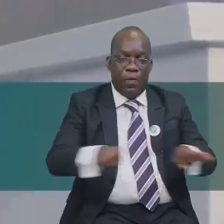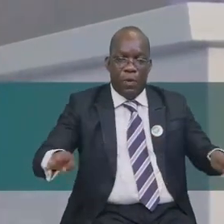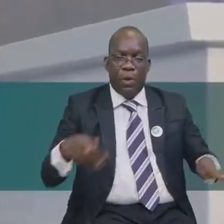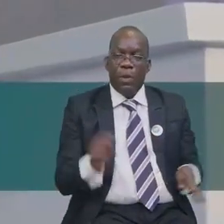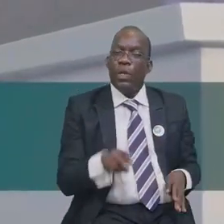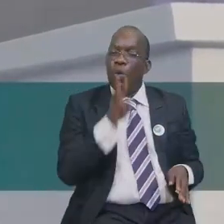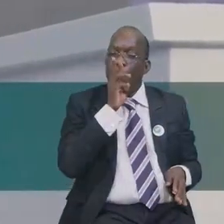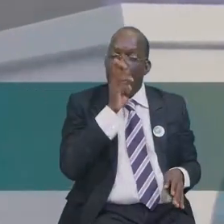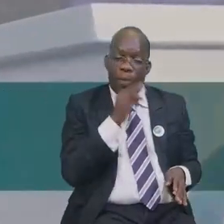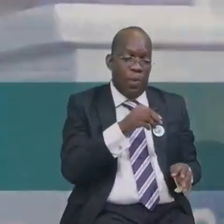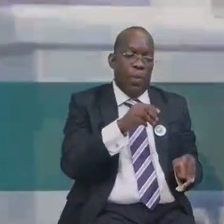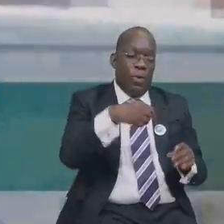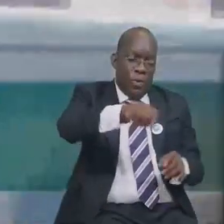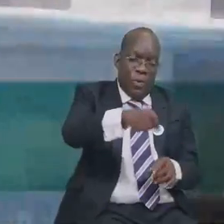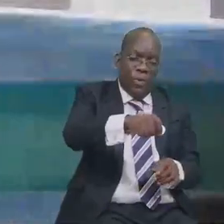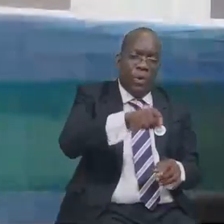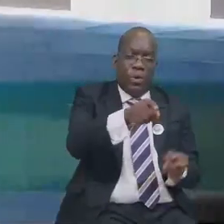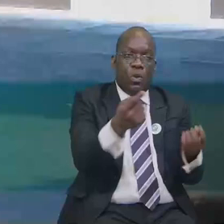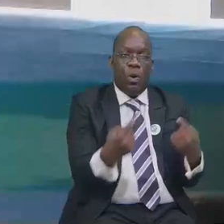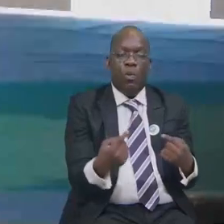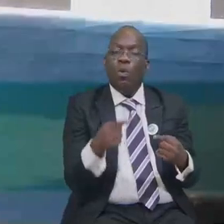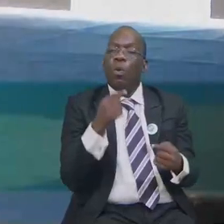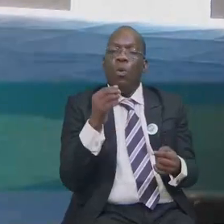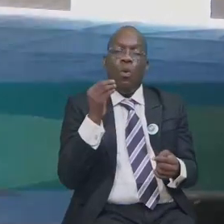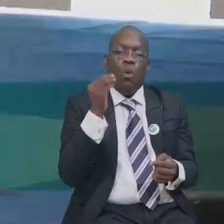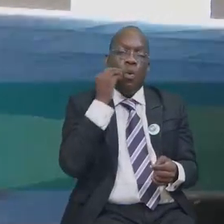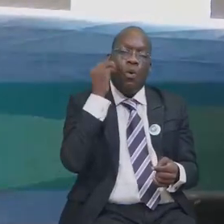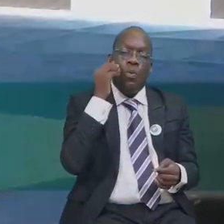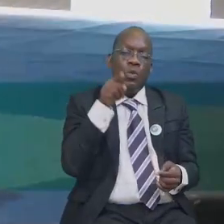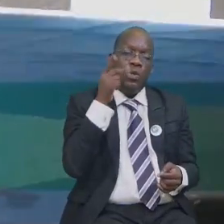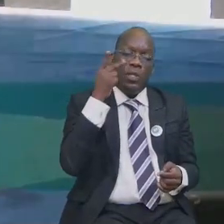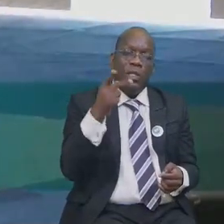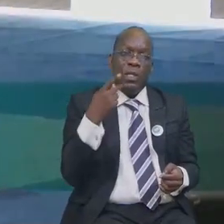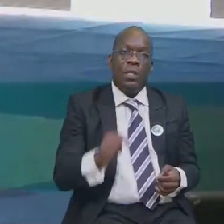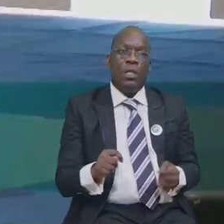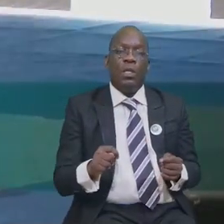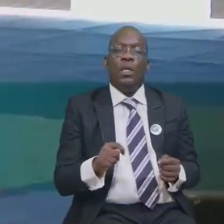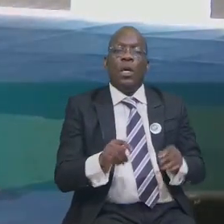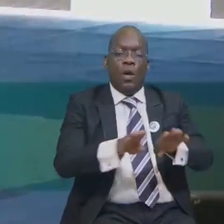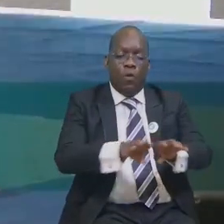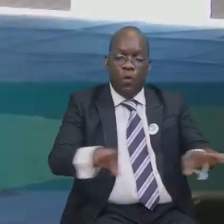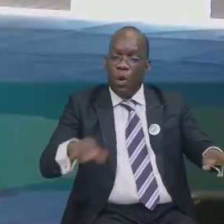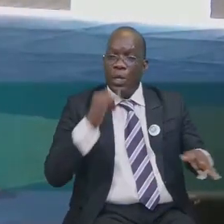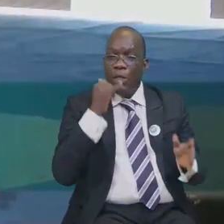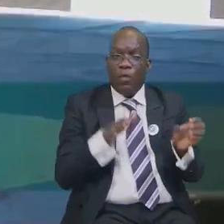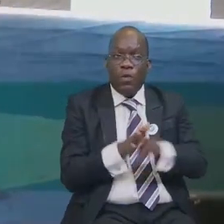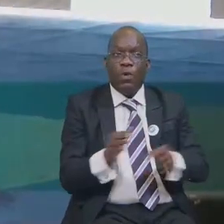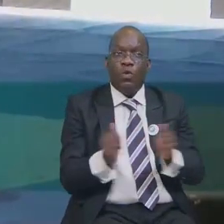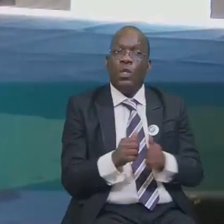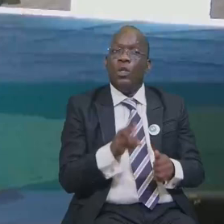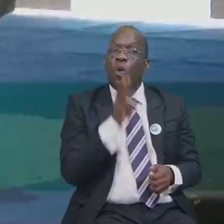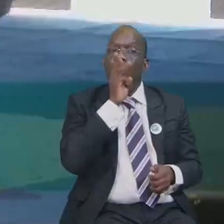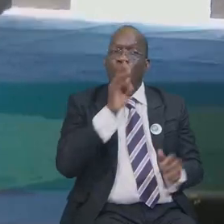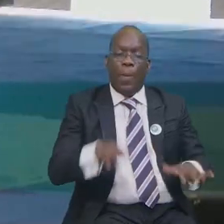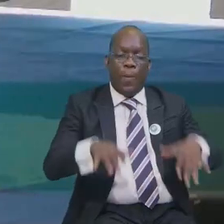Le robinet coule. Et vous rentrez à la maison et vous voyez que le sol est